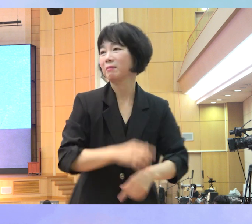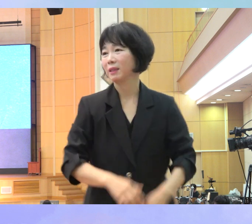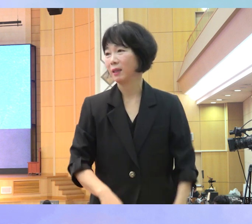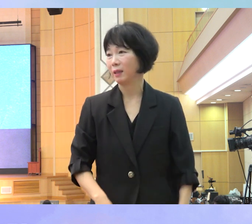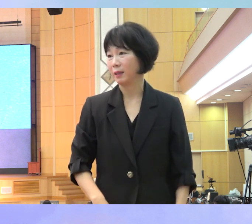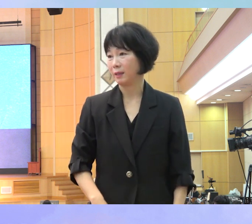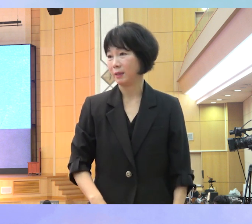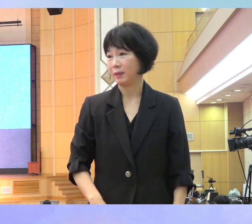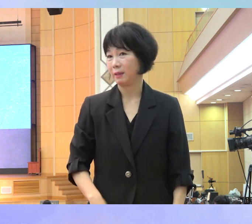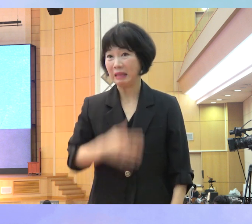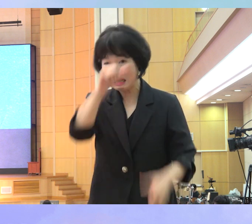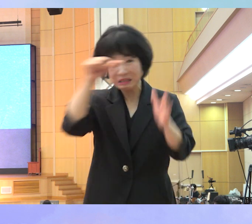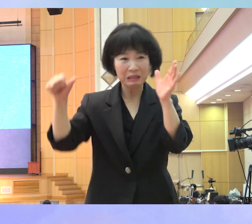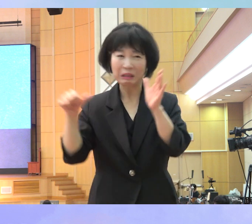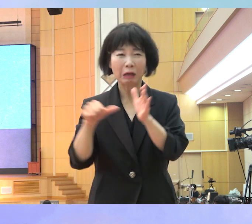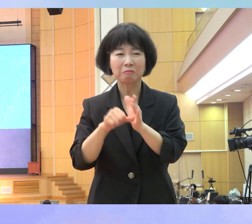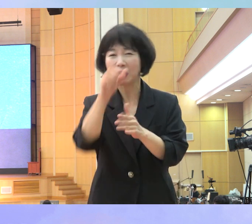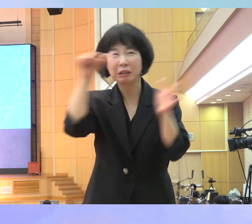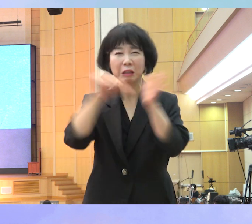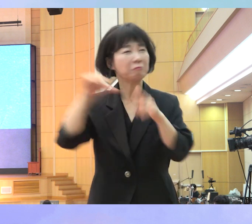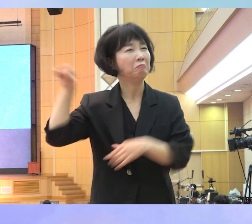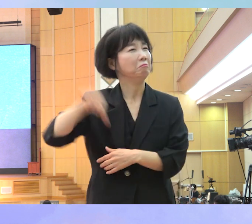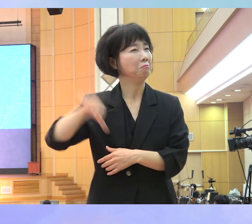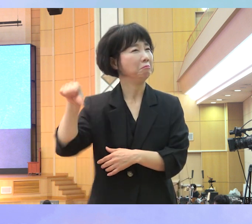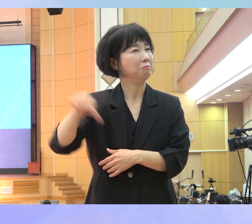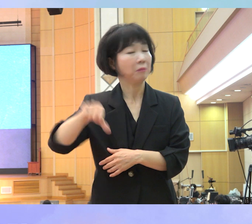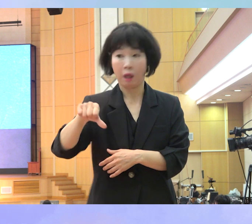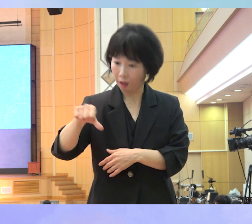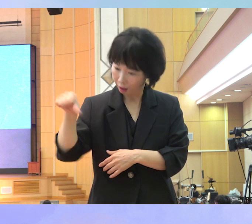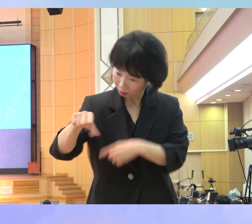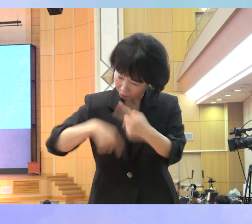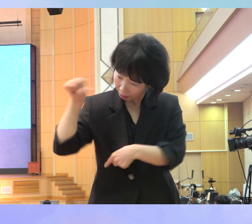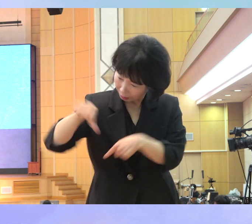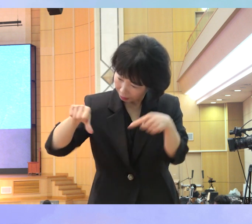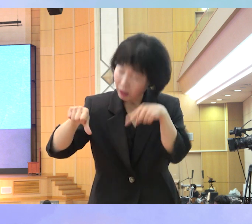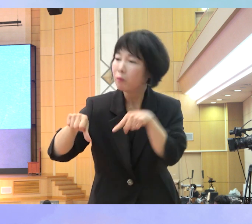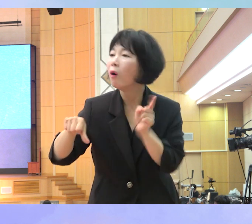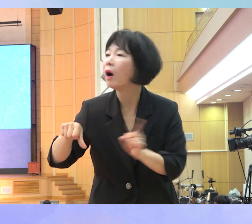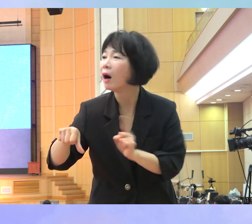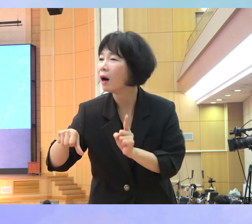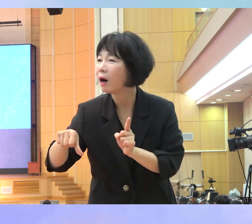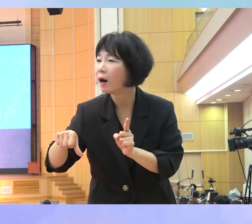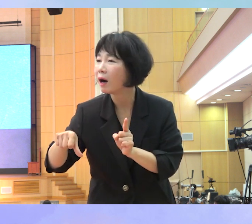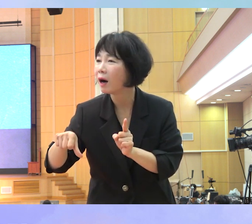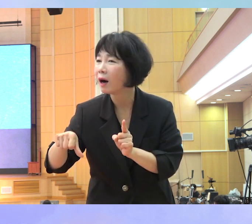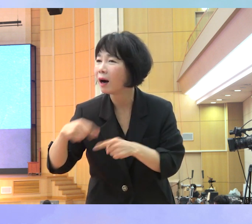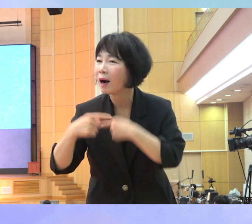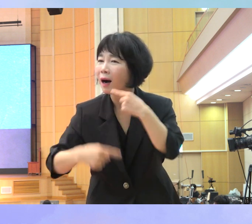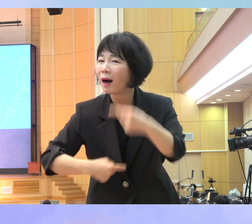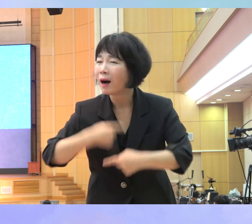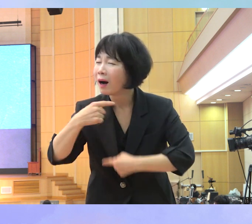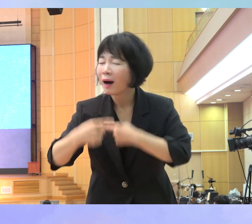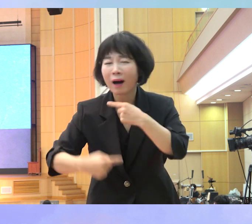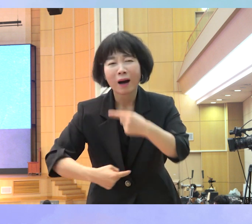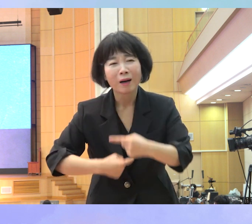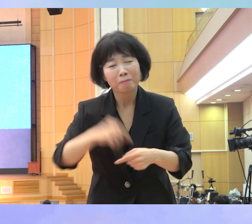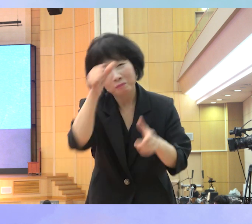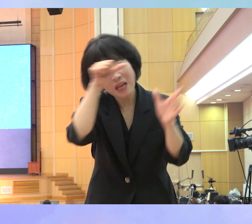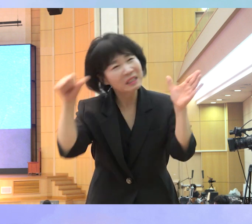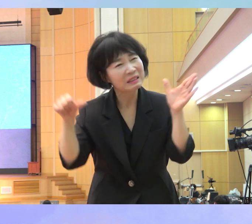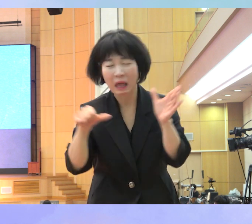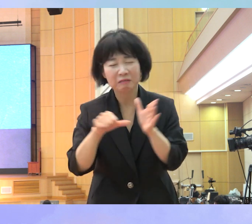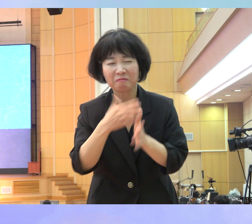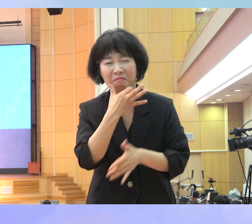완전히 꼬여가지고 나는 지금 어떻게 할 수가 없다. 그러면 그 사람이 나중에 그 사람한테, 내 인생은 정말 꼬일